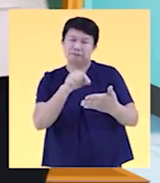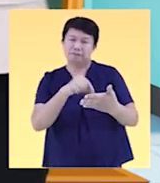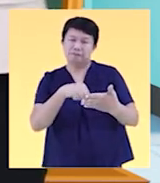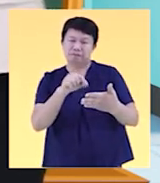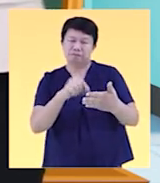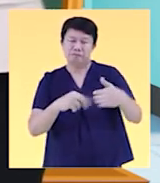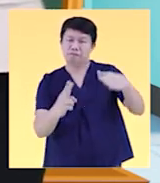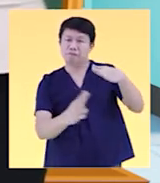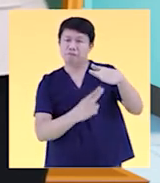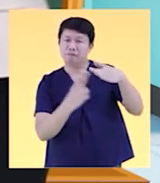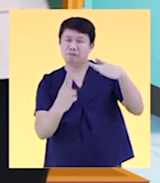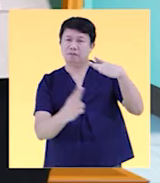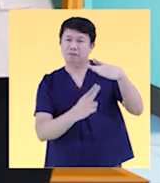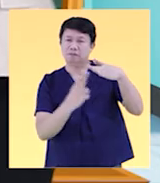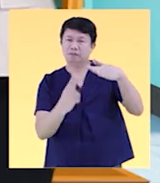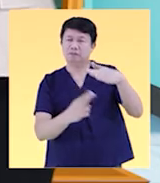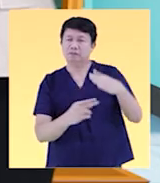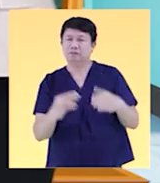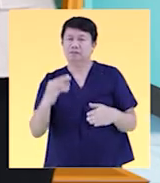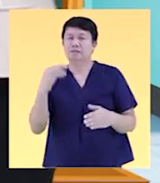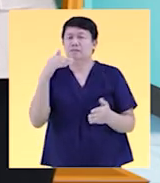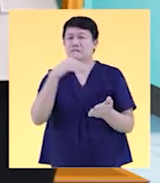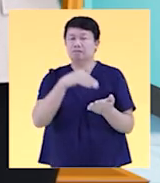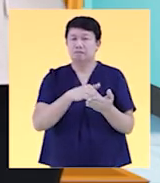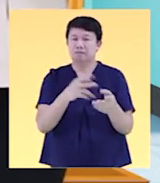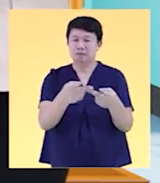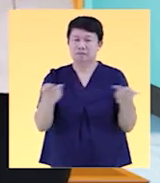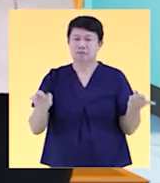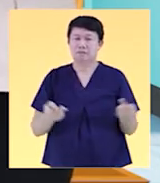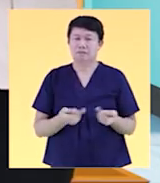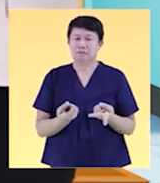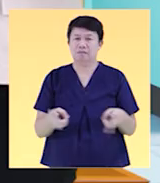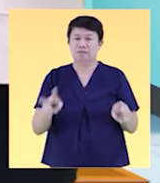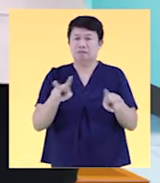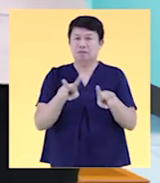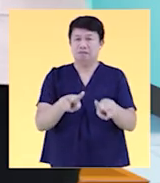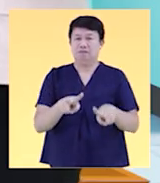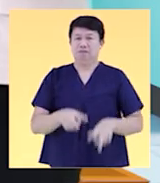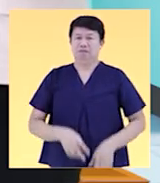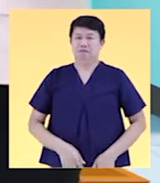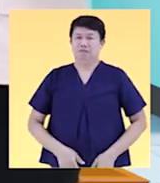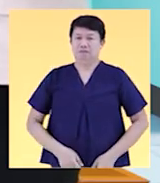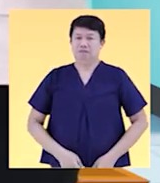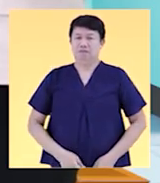isusulat natin ito sa ilalim ng thousands na place value.